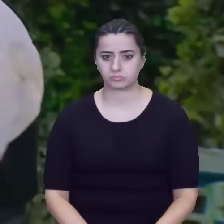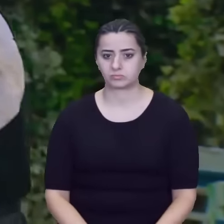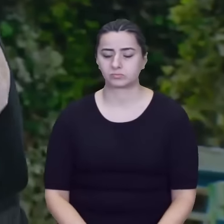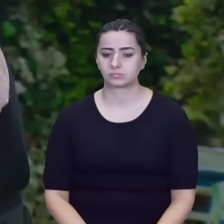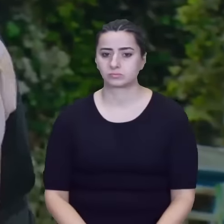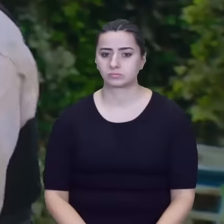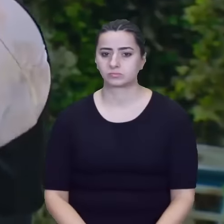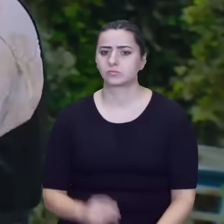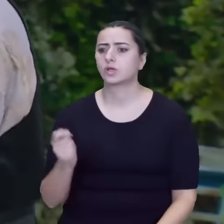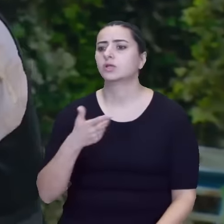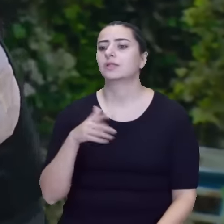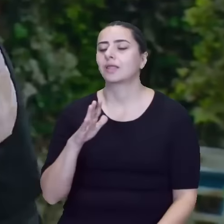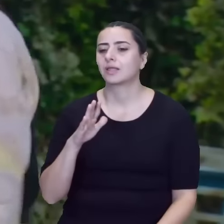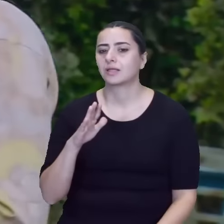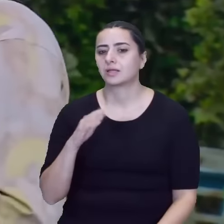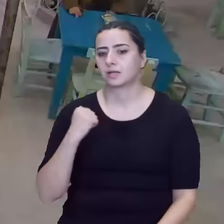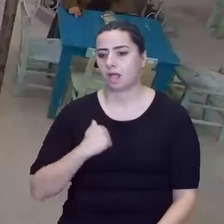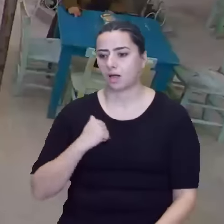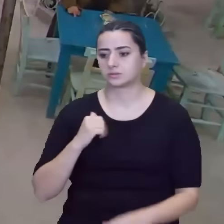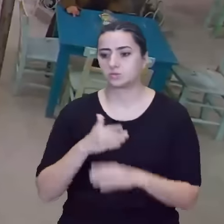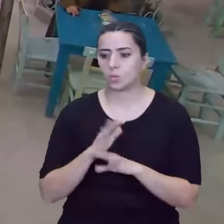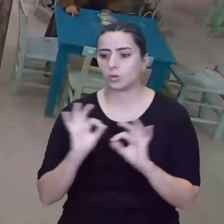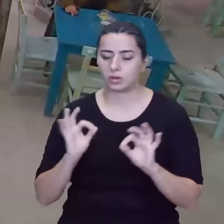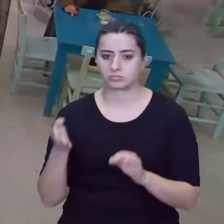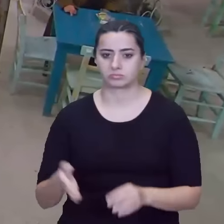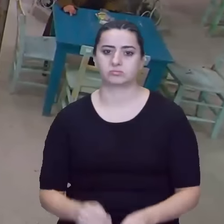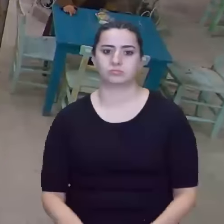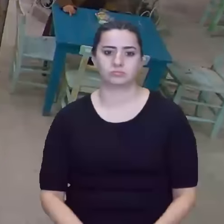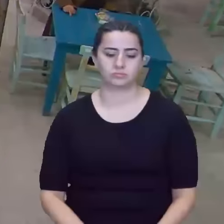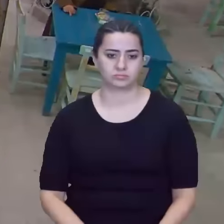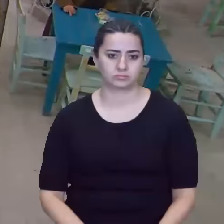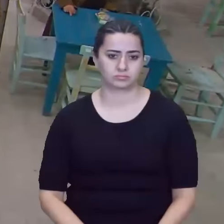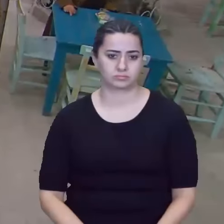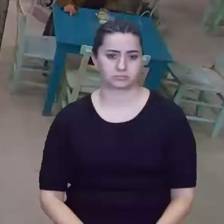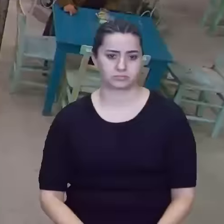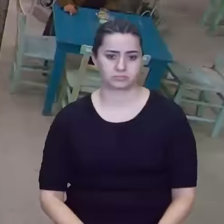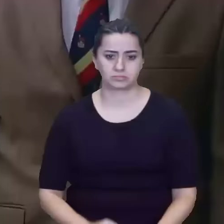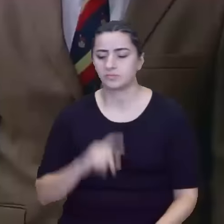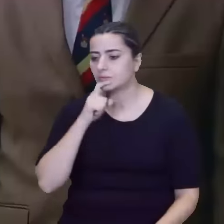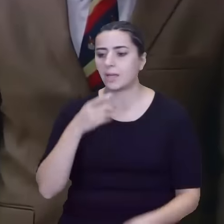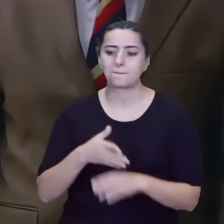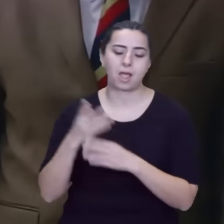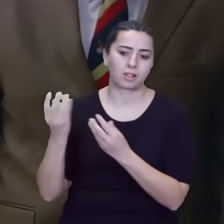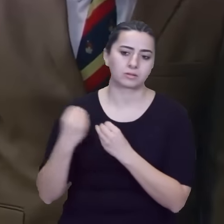Yok efendim, ne kaçak? Madeyin, Kars. Kars? Necip Daim'in mandarası.